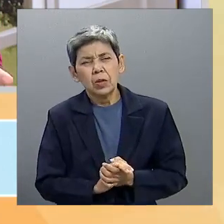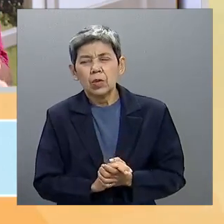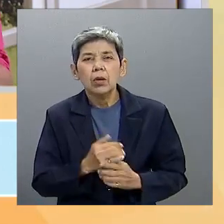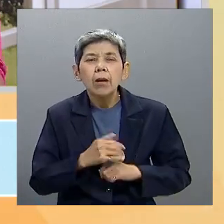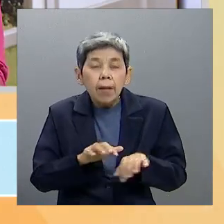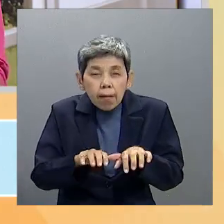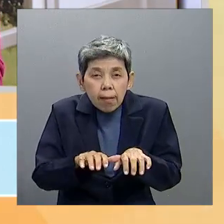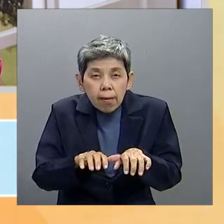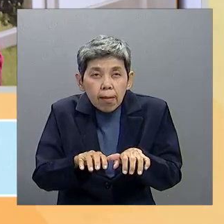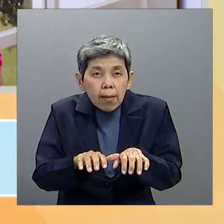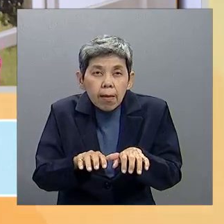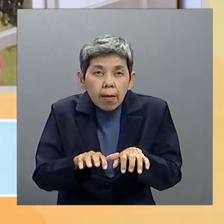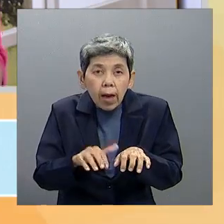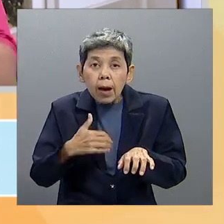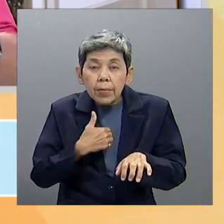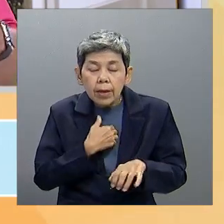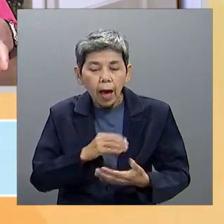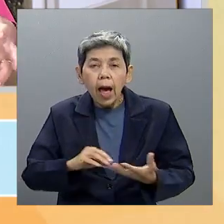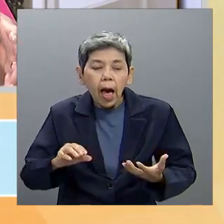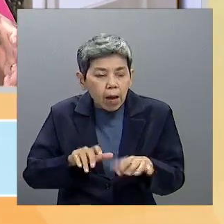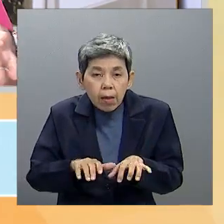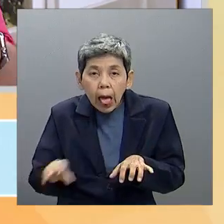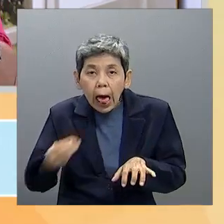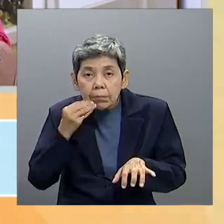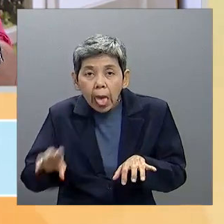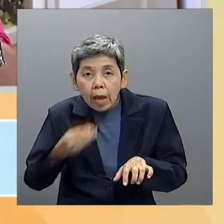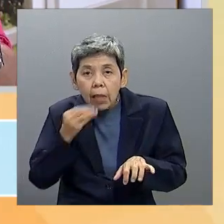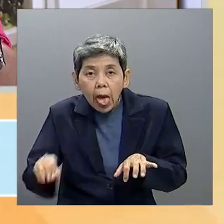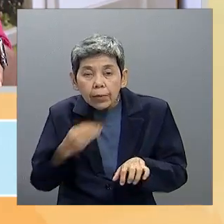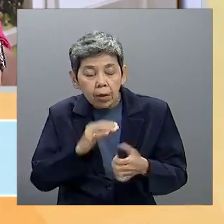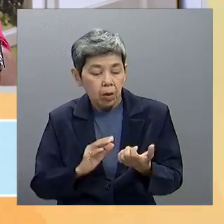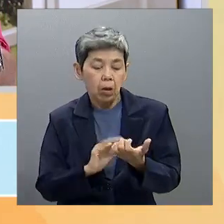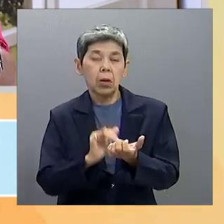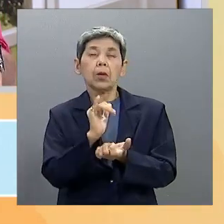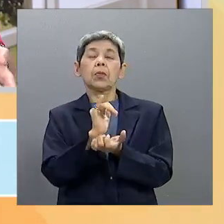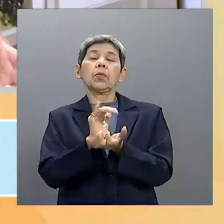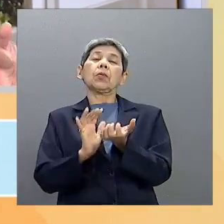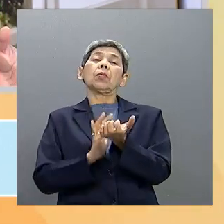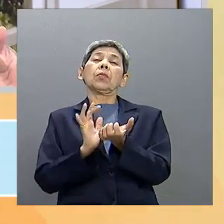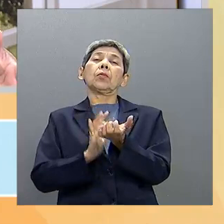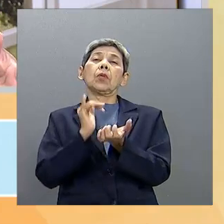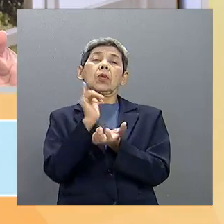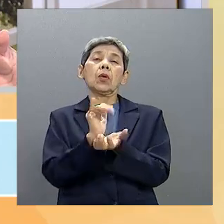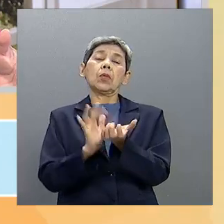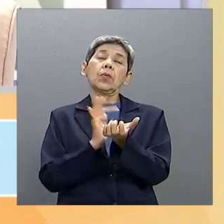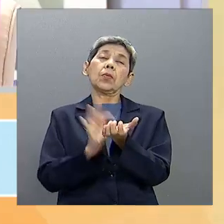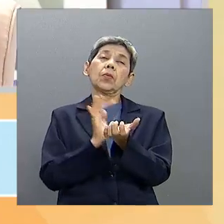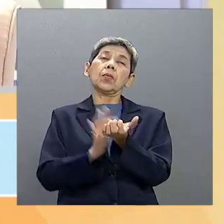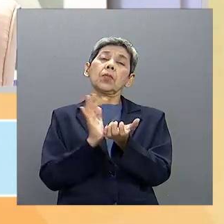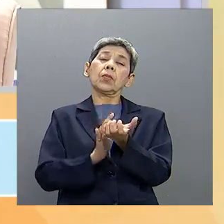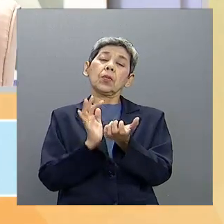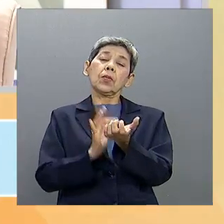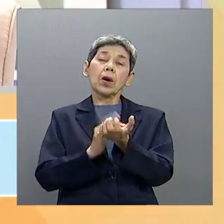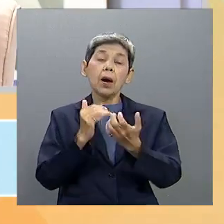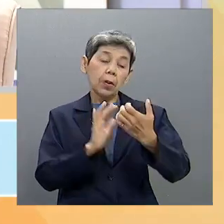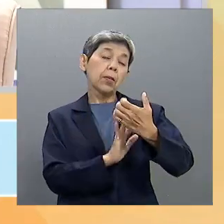งานหมดเลยกินนะครับบางคนเนี่ยนอนบนเก้าอี้ด้วยเดี๋ยวนี้มันมีเก้าอี้แบบเหมือนเกมนะฮะเป็นเกมมิ่งเก้าอี้นะอาจารย ์ถ้าเกิดง่วงคือสามารถเอน